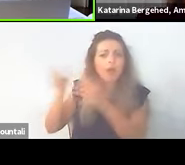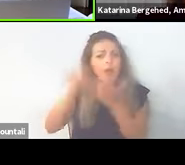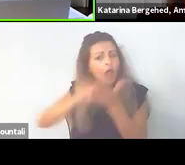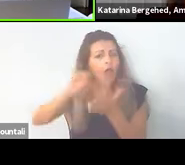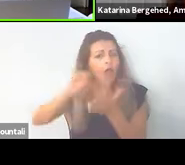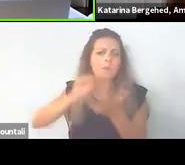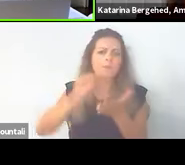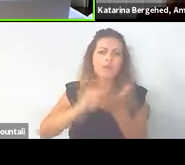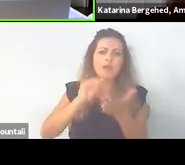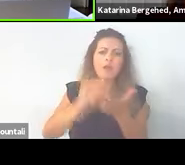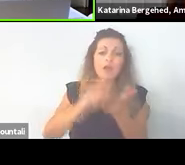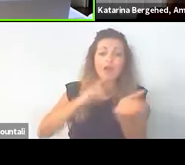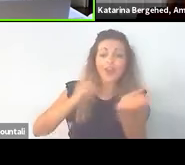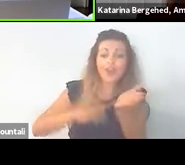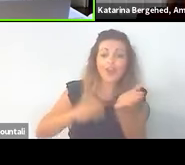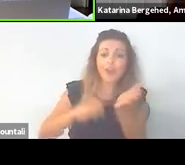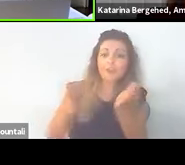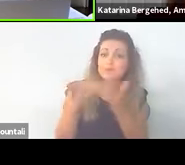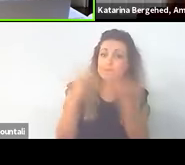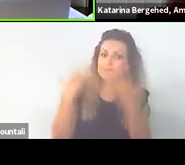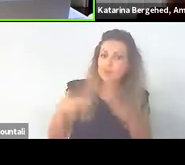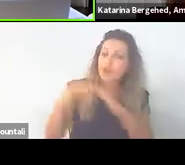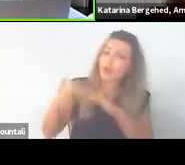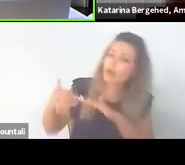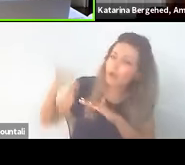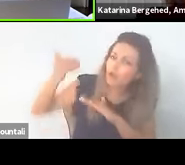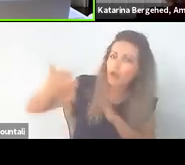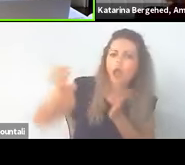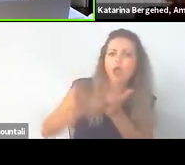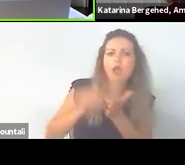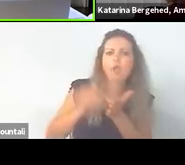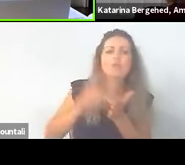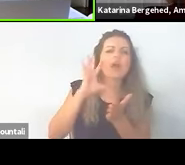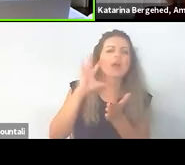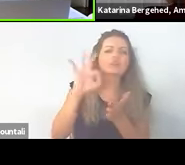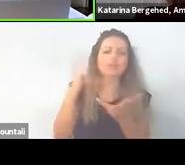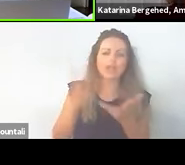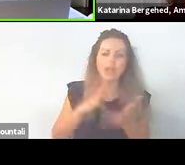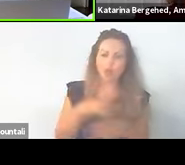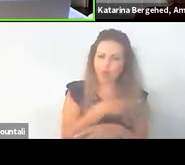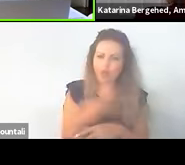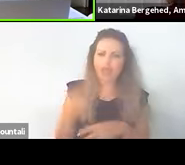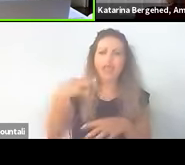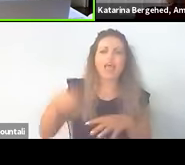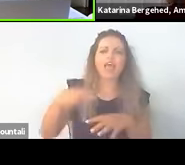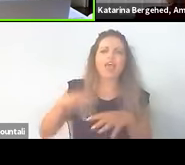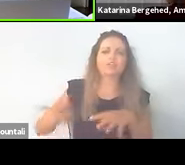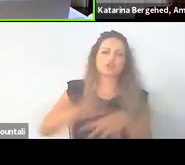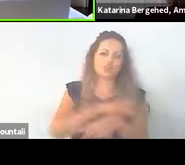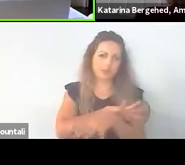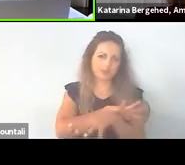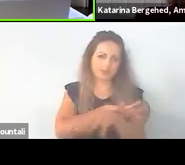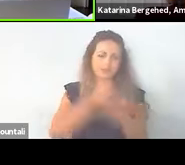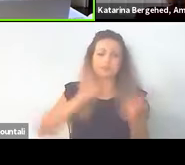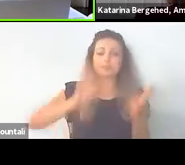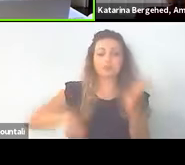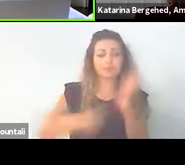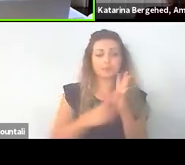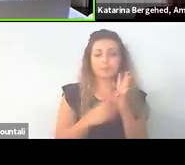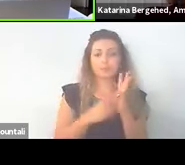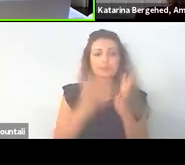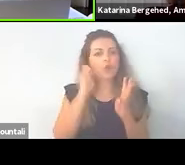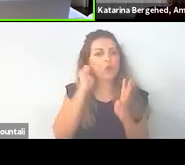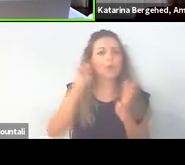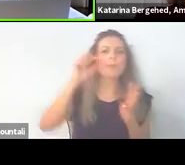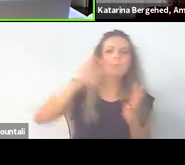προοπτική περαιτέρω ευαισθητοποίησης της κοινωνίας. Και τέλος, η Μόνικα Κωνσταρίμπα